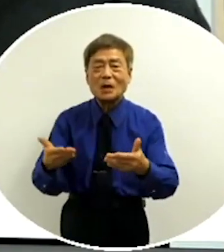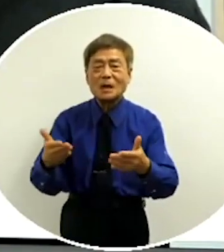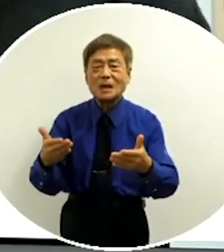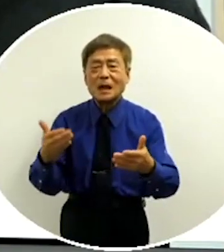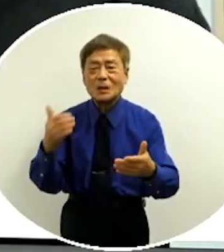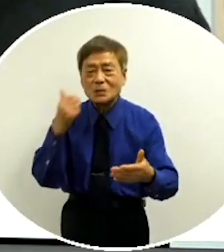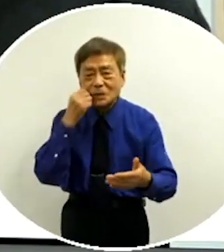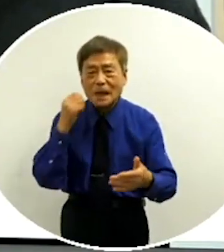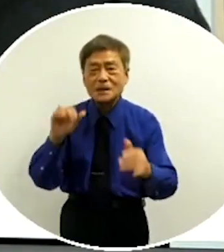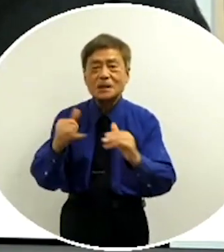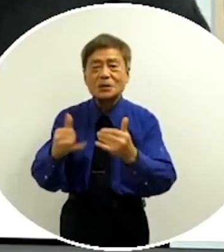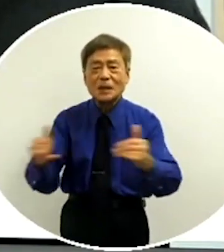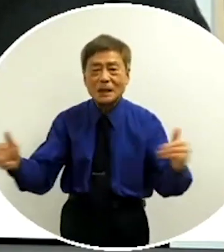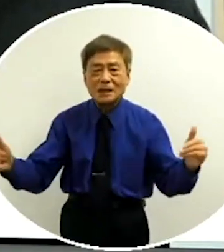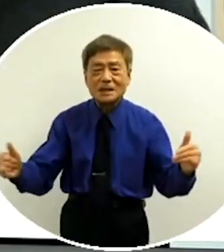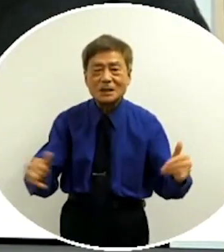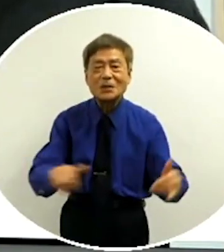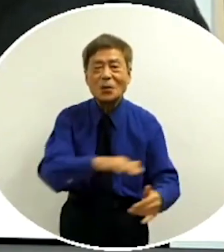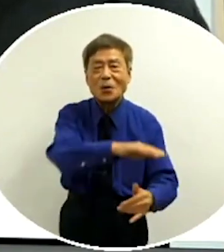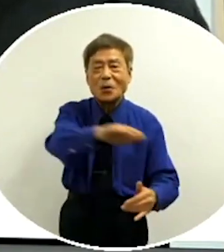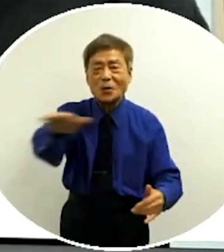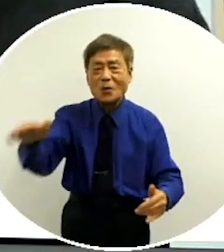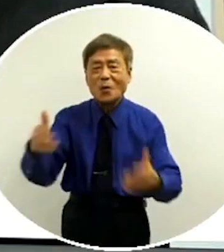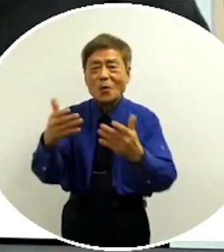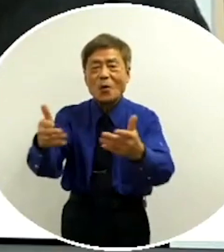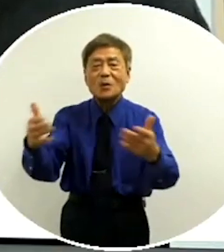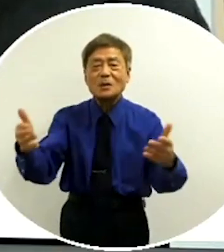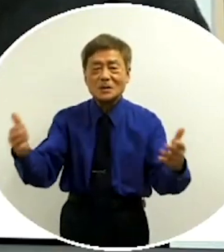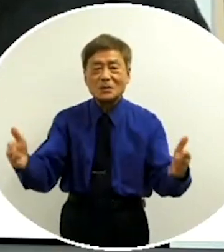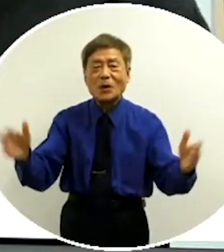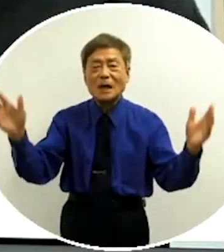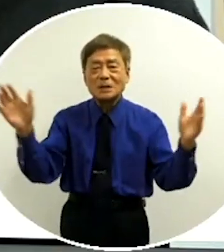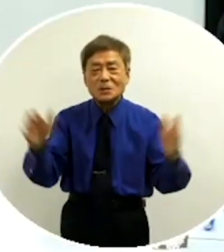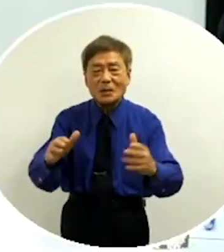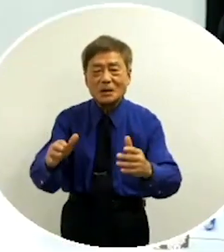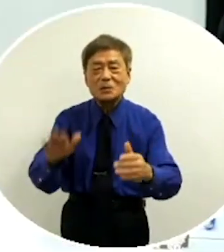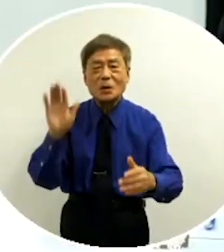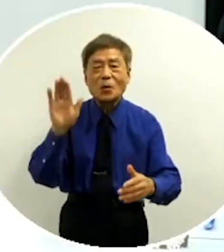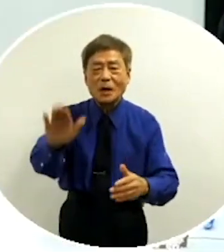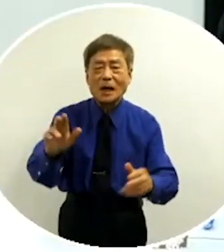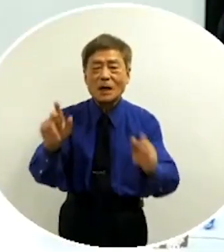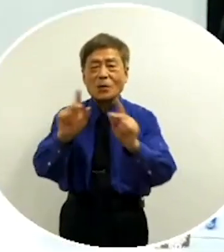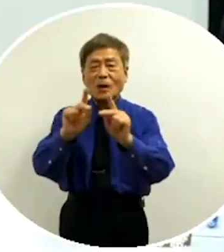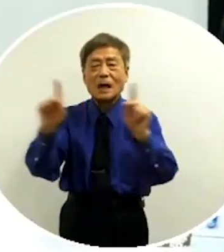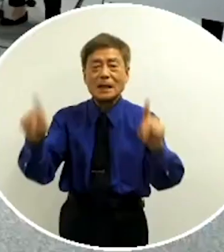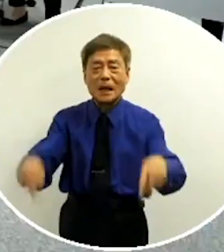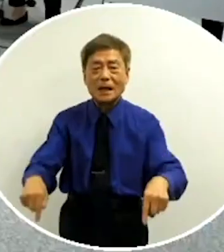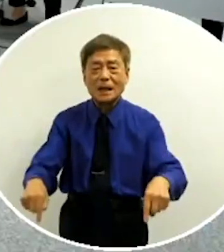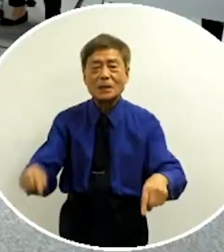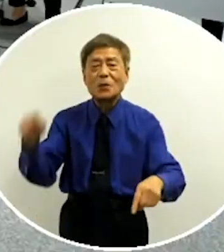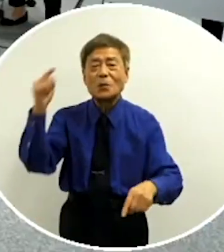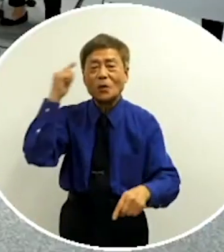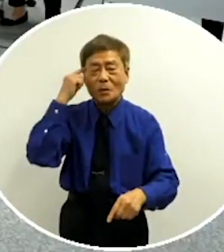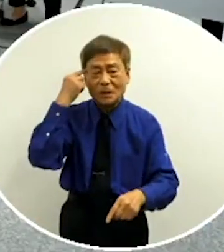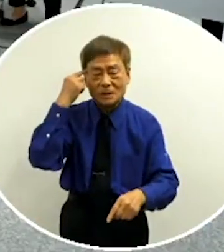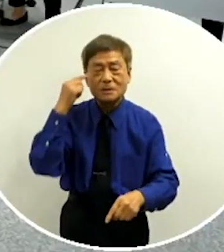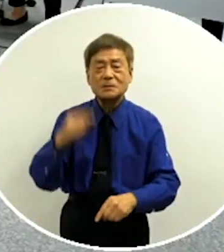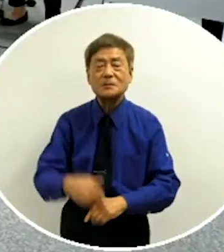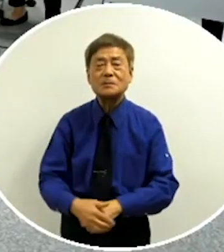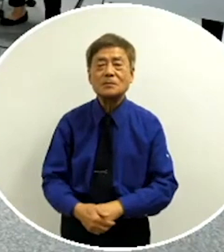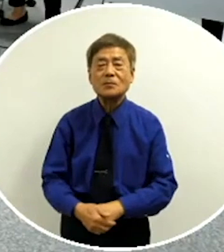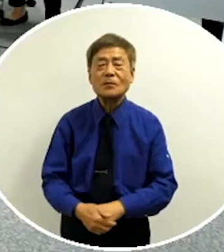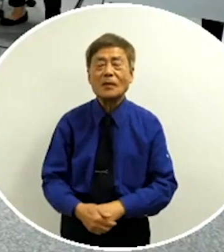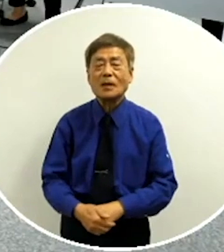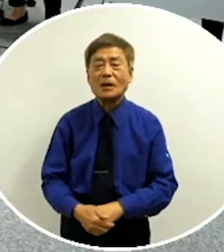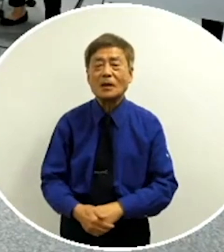いかにで向けるかっていうことがですねこれからの課題じゃないかと私は思っていますありがとうございましたえそう